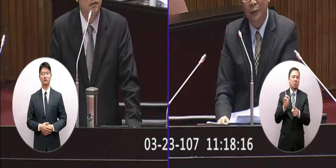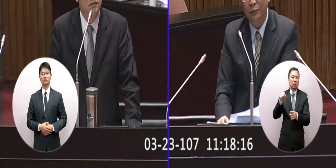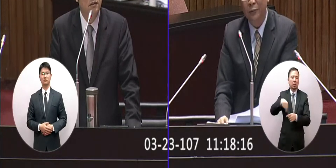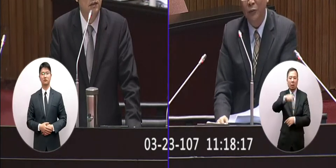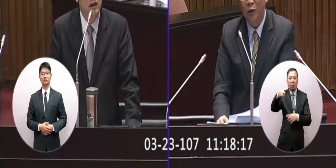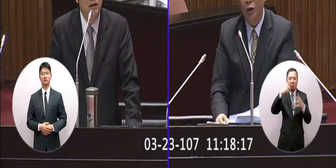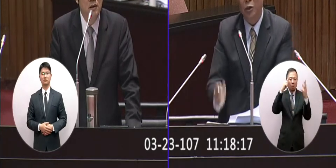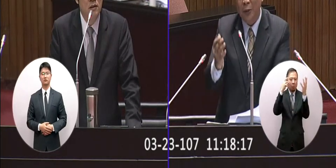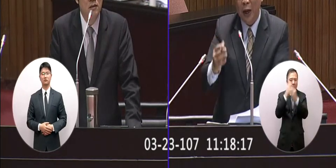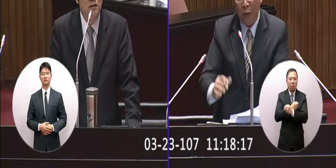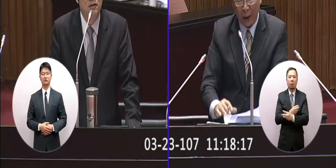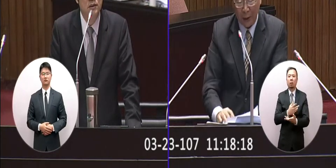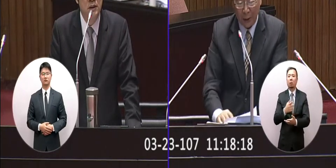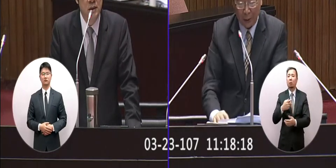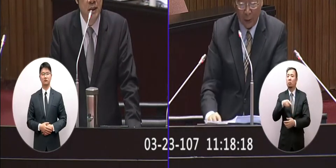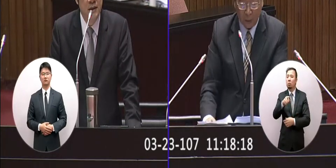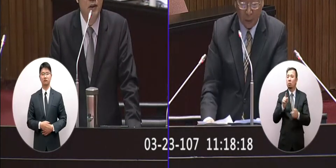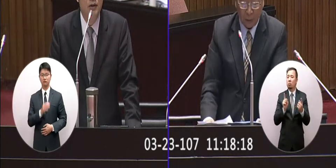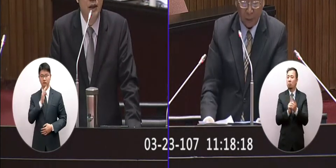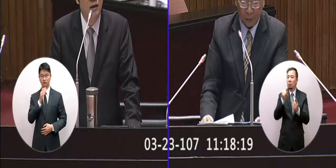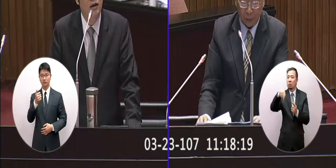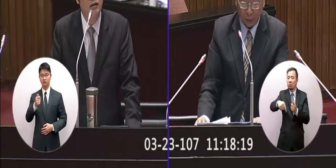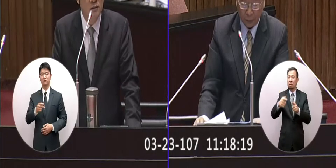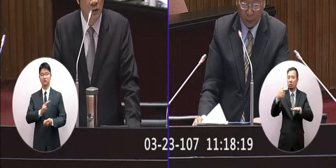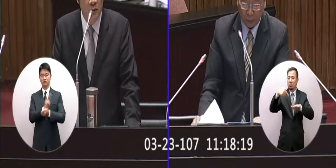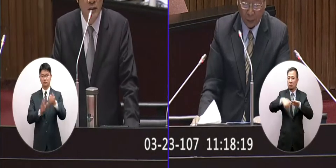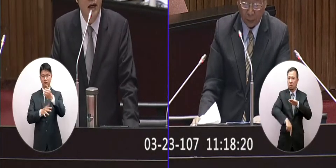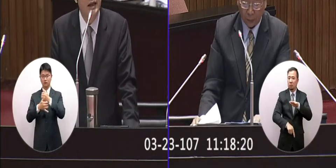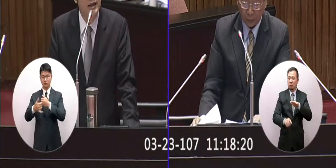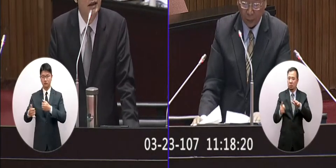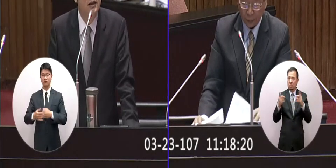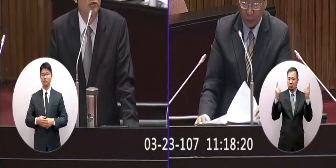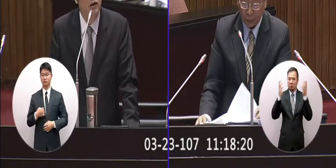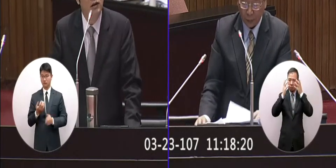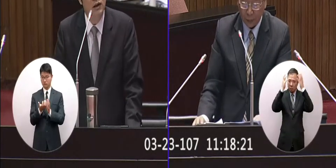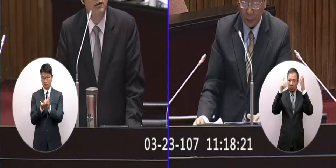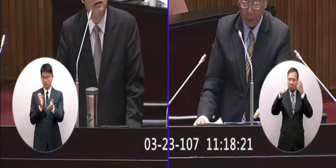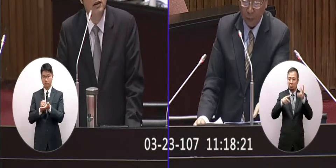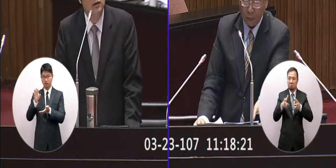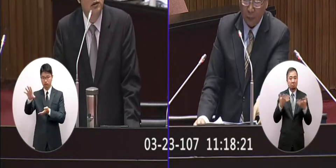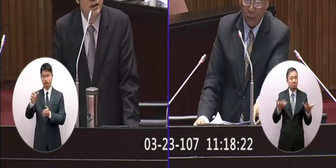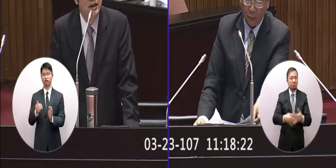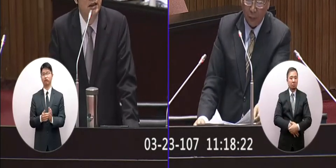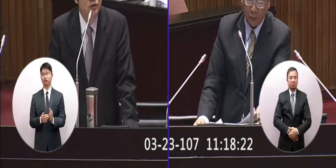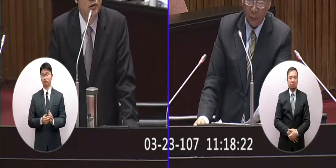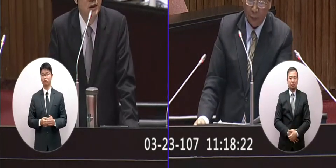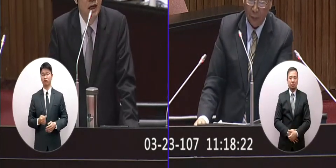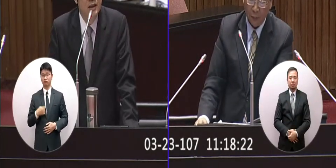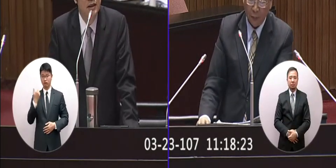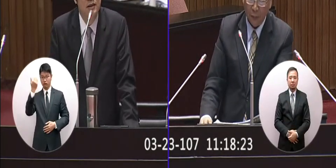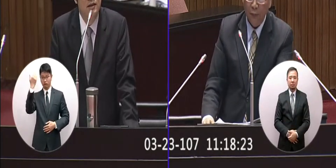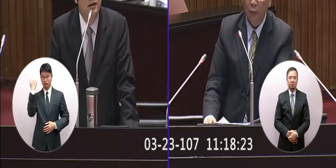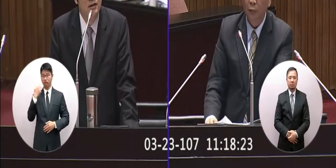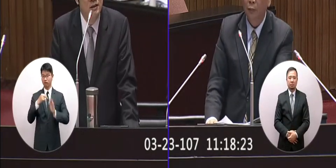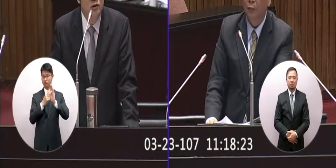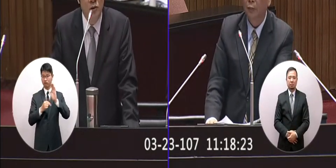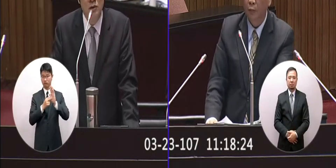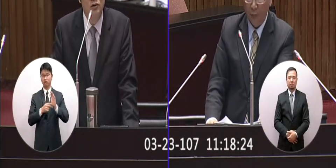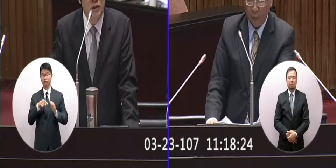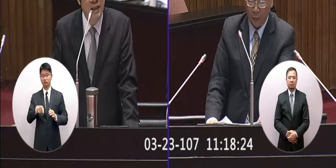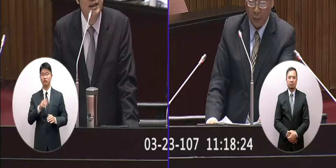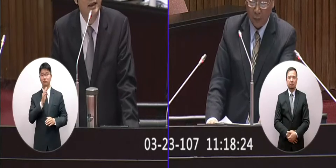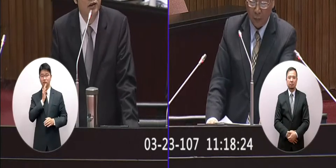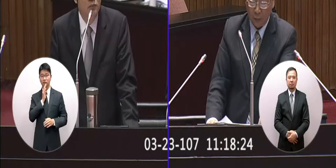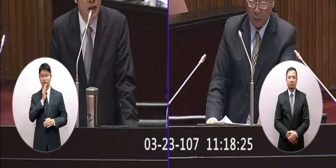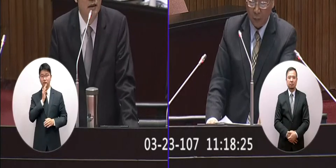污影响，你有什么看法？ 是，感谢林委员哈，我刚刚已经跟你报告，我之前所讲的是